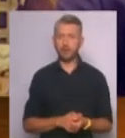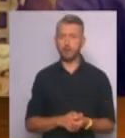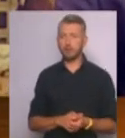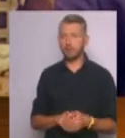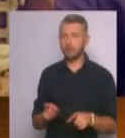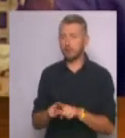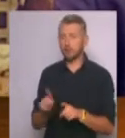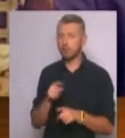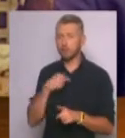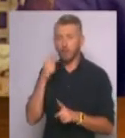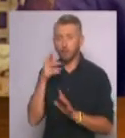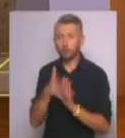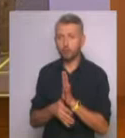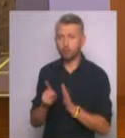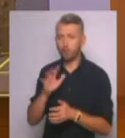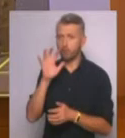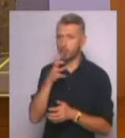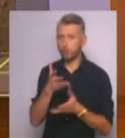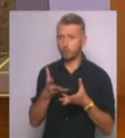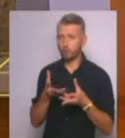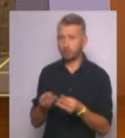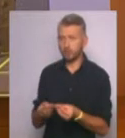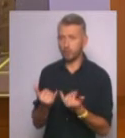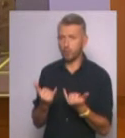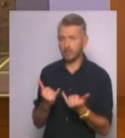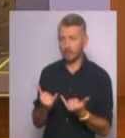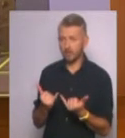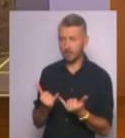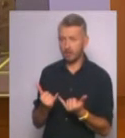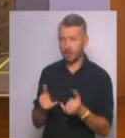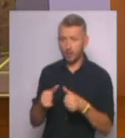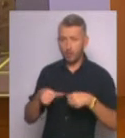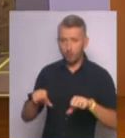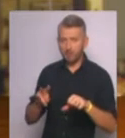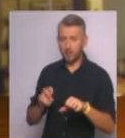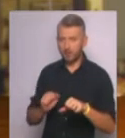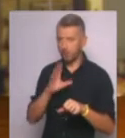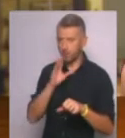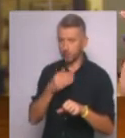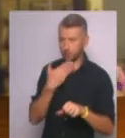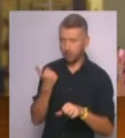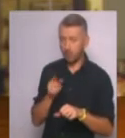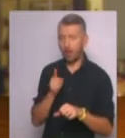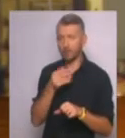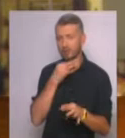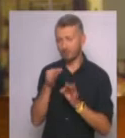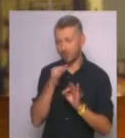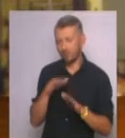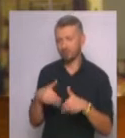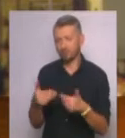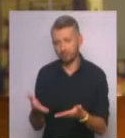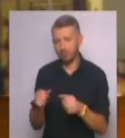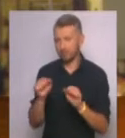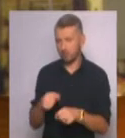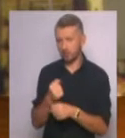так, щоб я так розумію, що серйозного впливу нині зараз комісія на приватних перевізників немає, однак рекомендаційно можна зробити